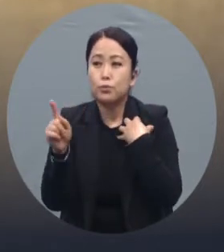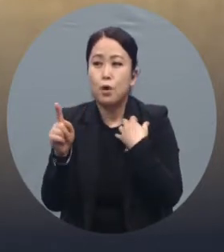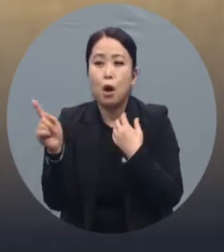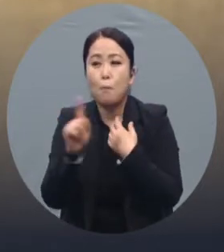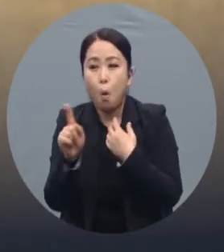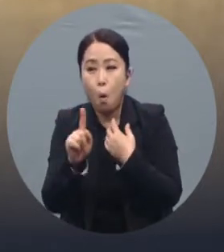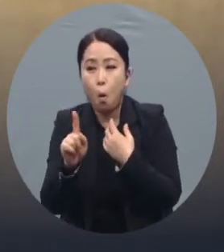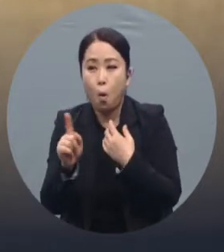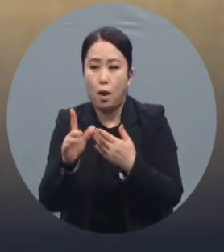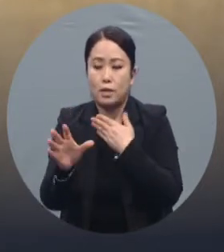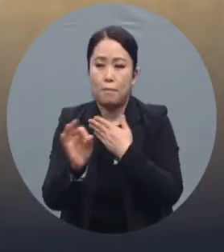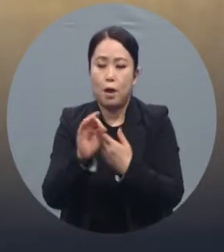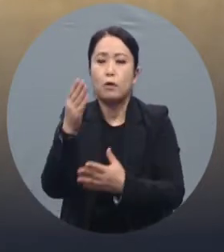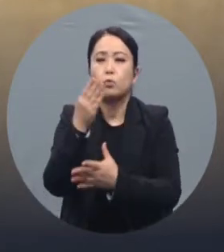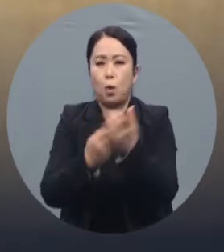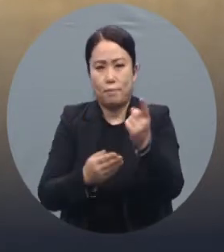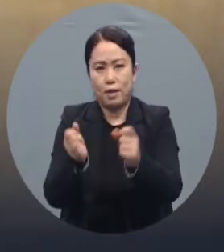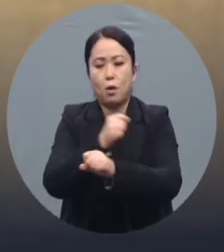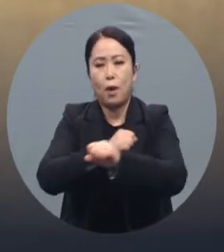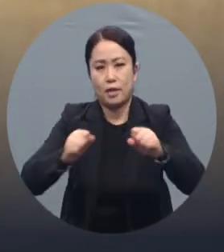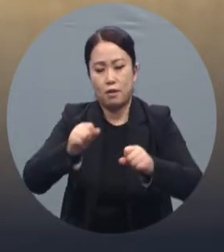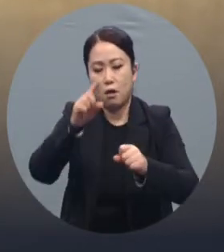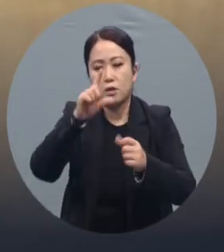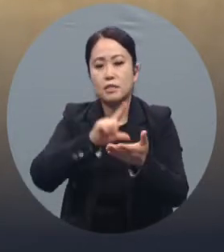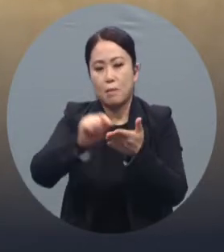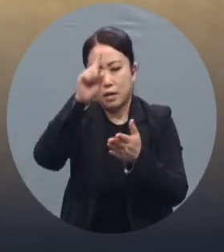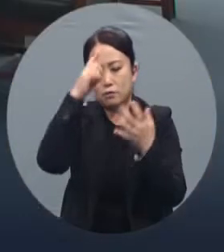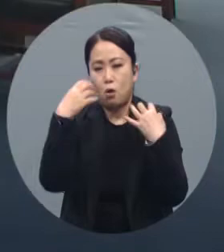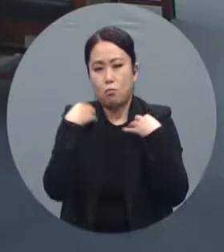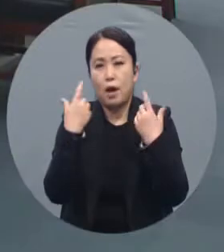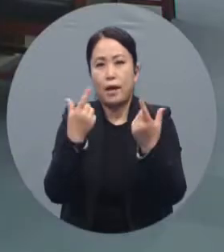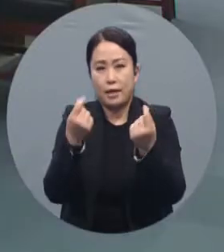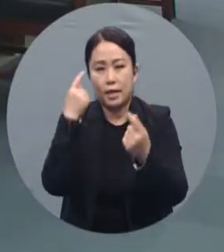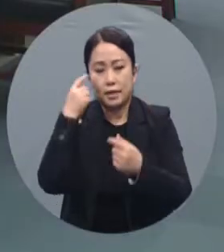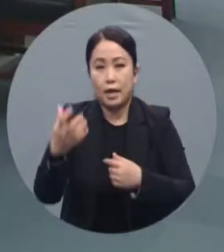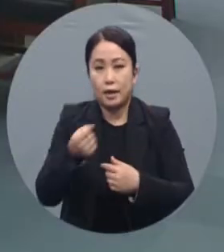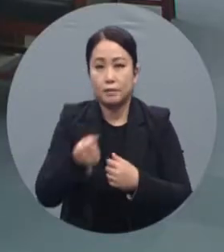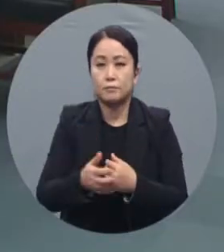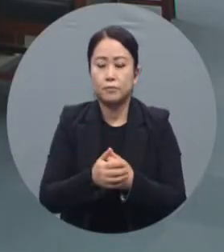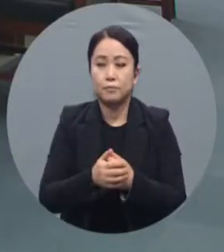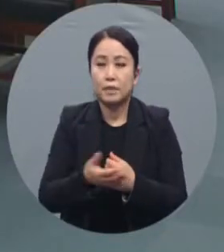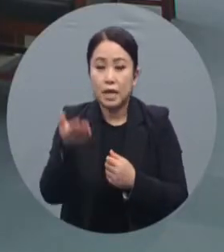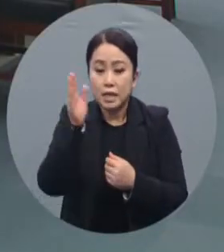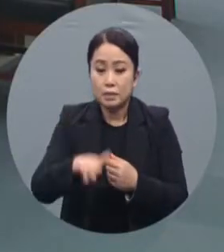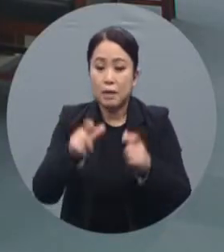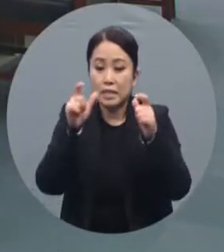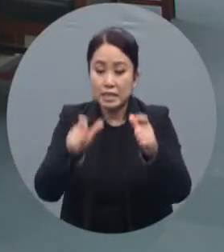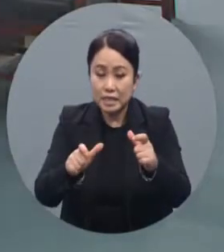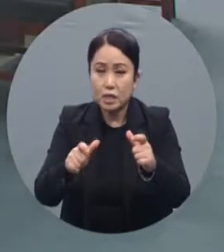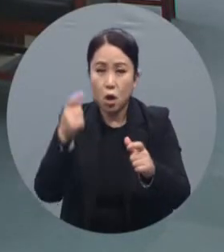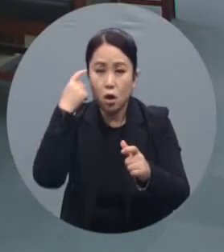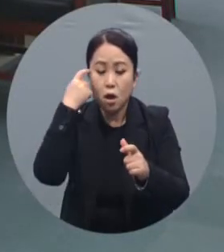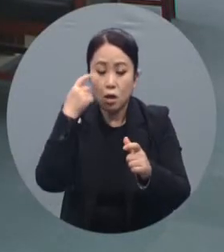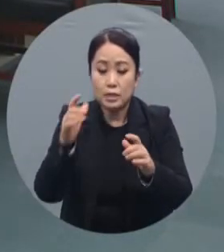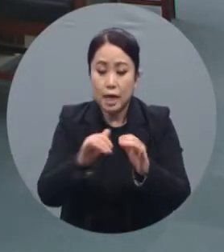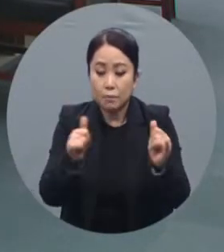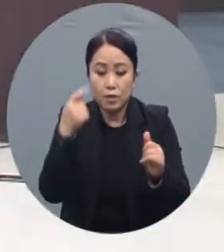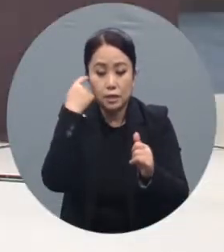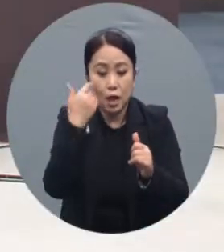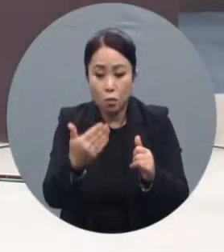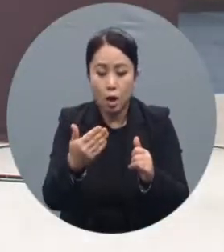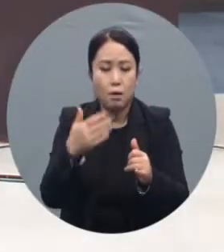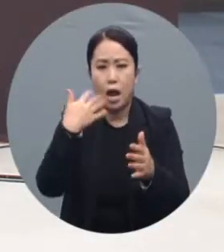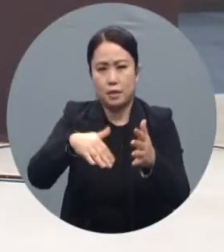광역 지방정부를 이야기한다고 저는 생각합니다. 하지만 지역 여론 수렴 과정이 없었고 각